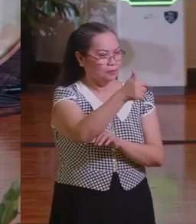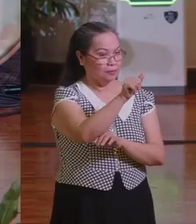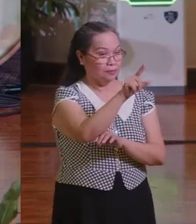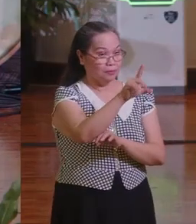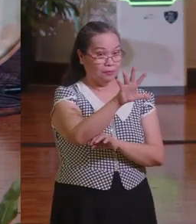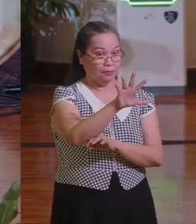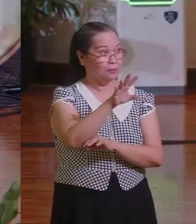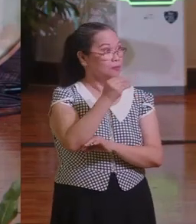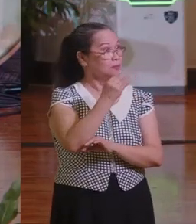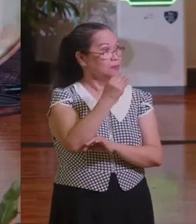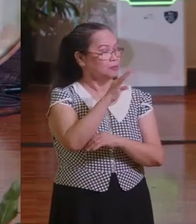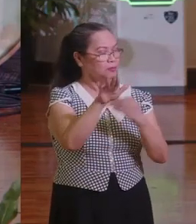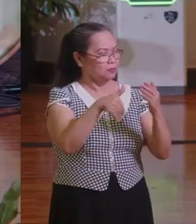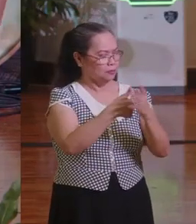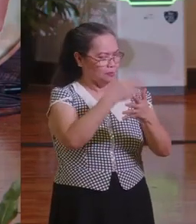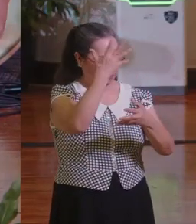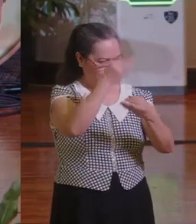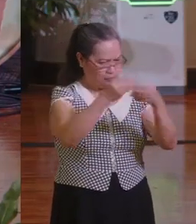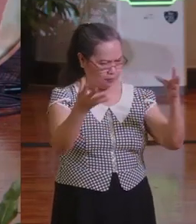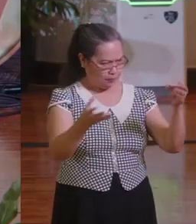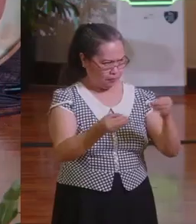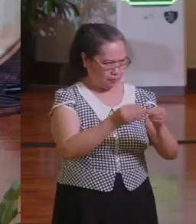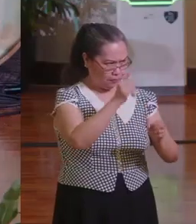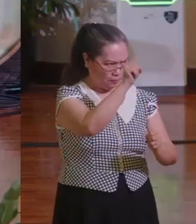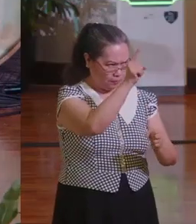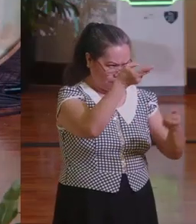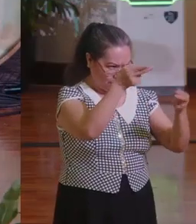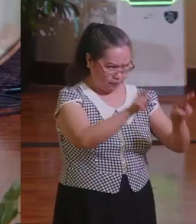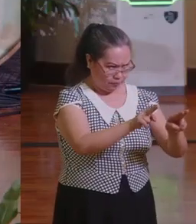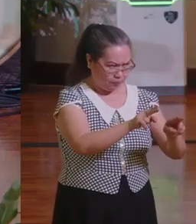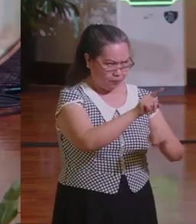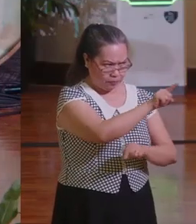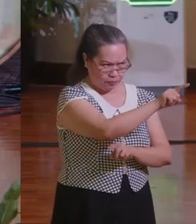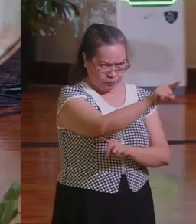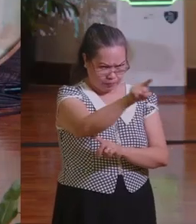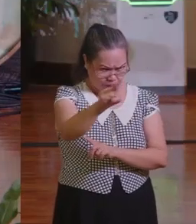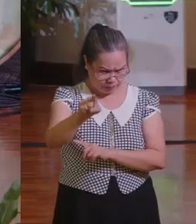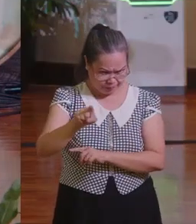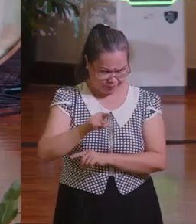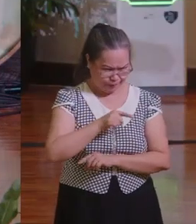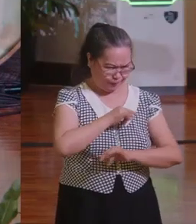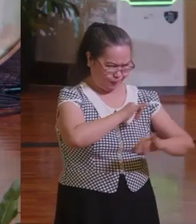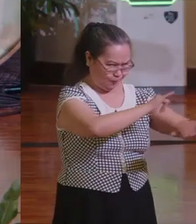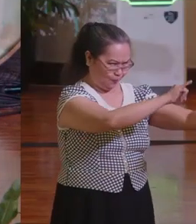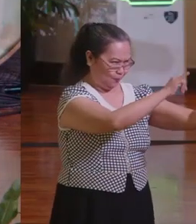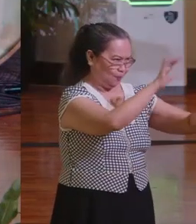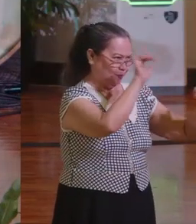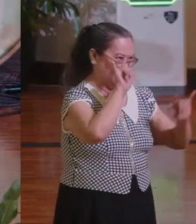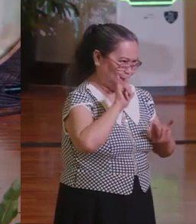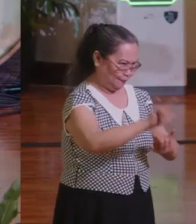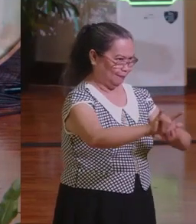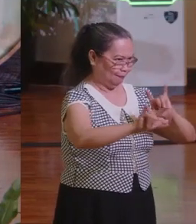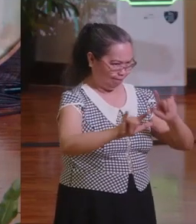5:14, for the whole law is fulfilled in one word, you shall love your neighbor as